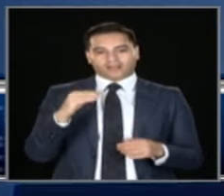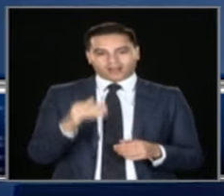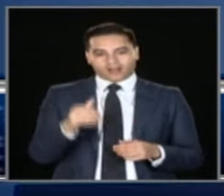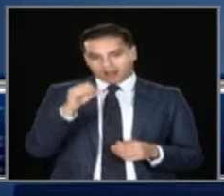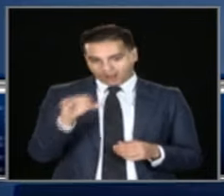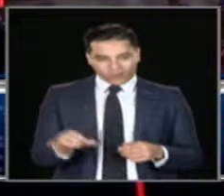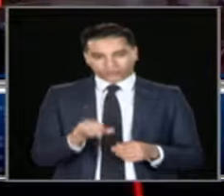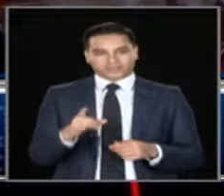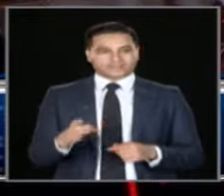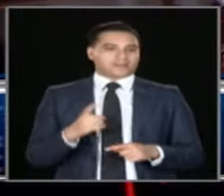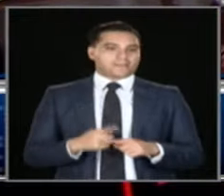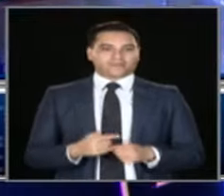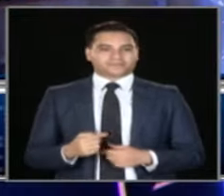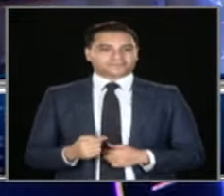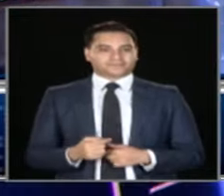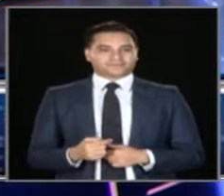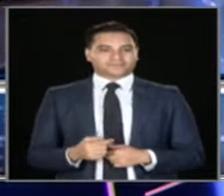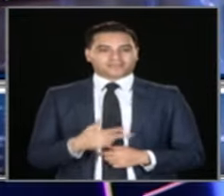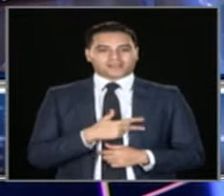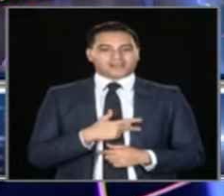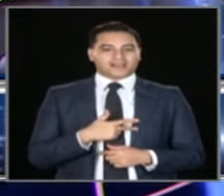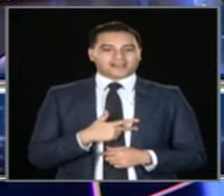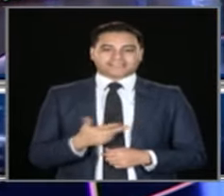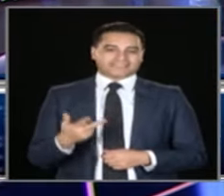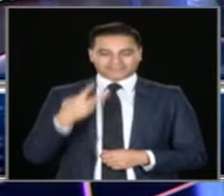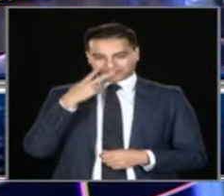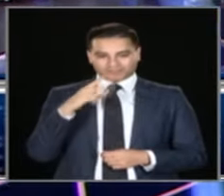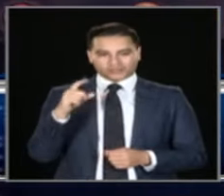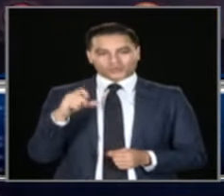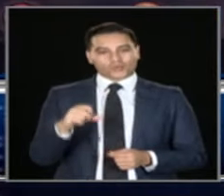خاطئة. بص الأباني منهار إزاي؟ منهار.